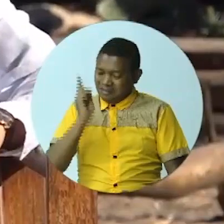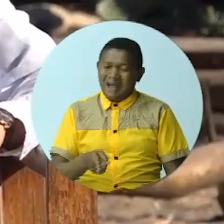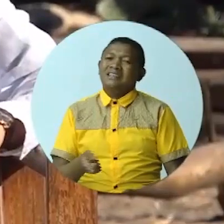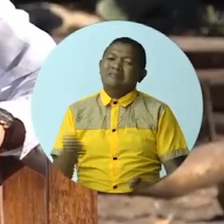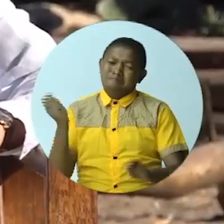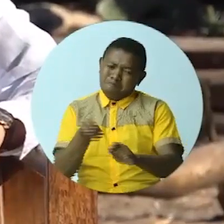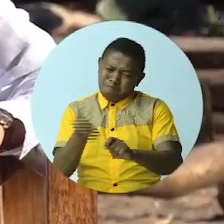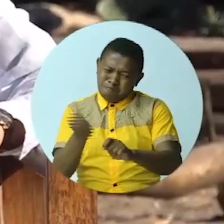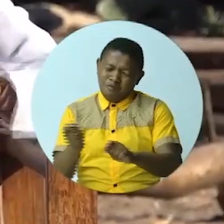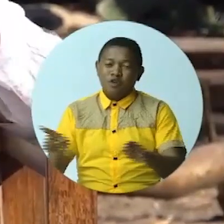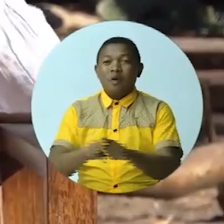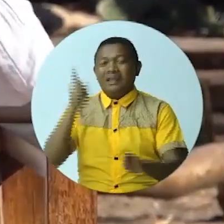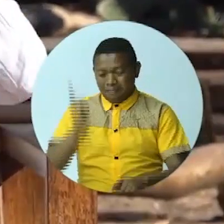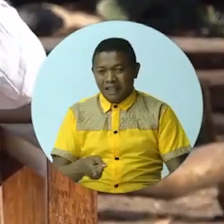atombontsika